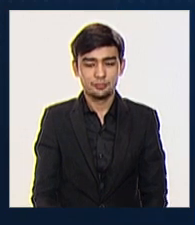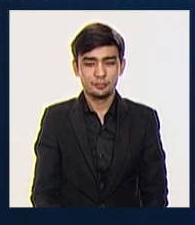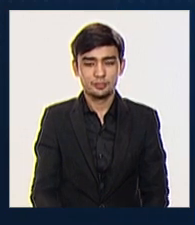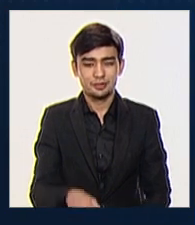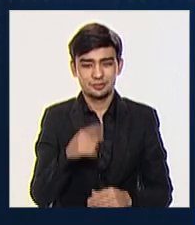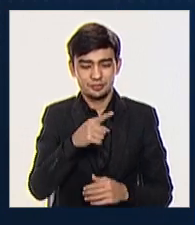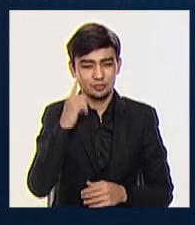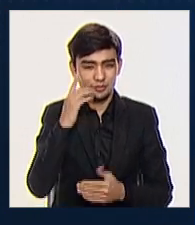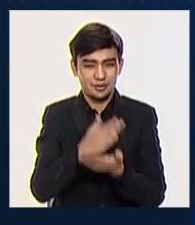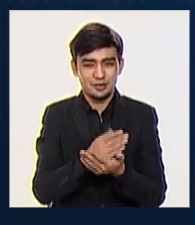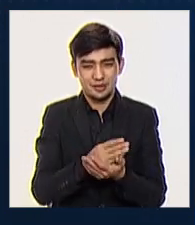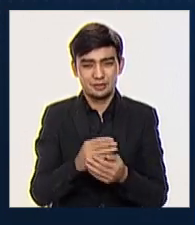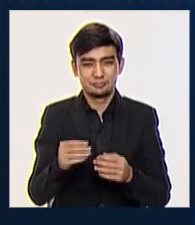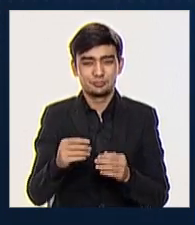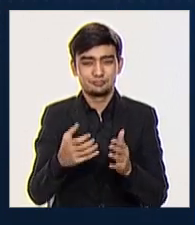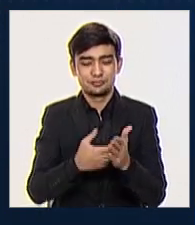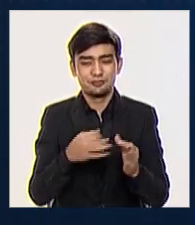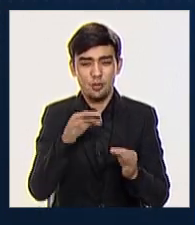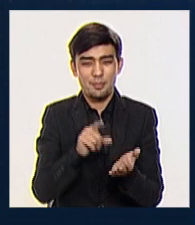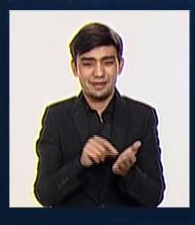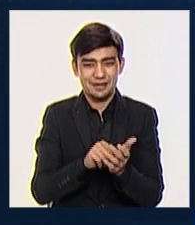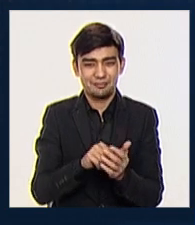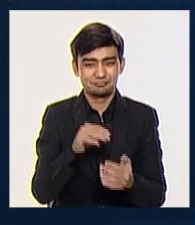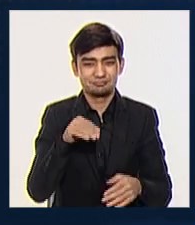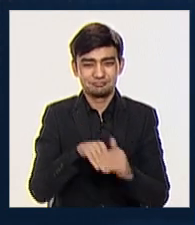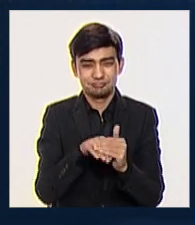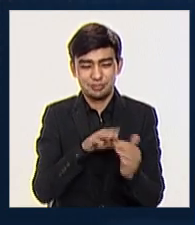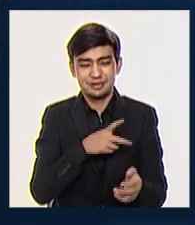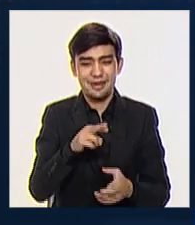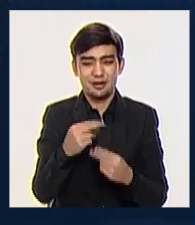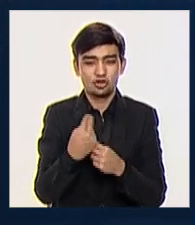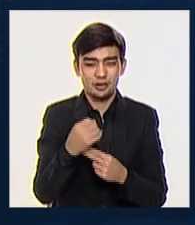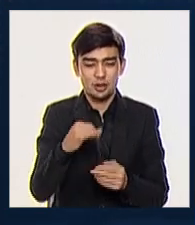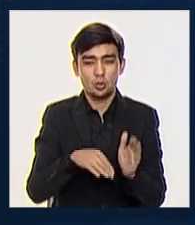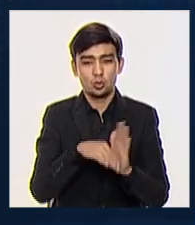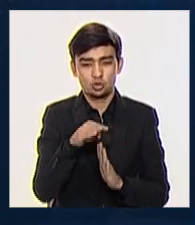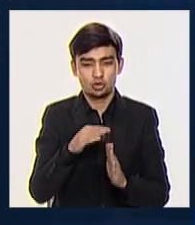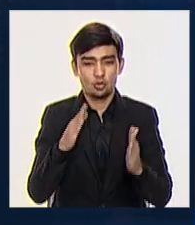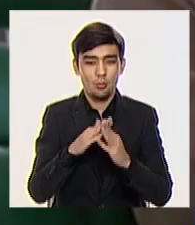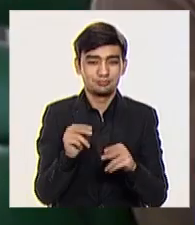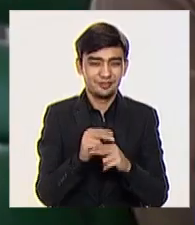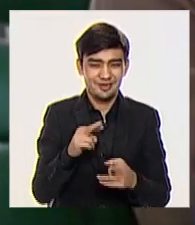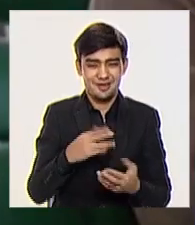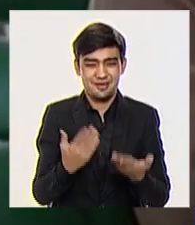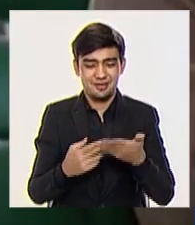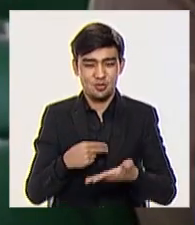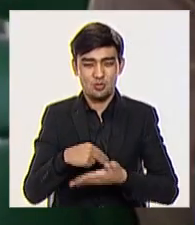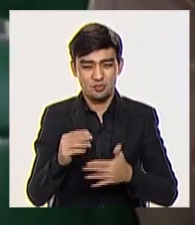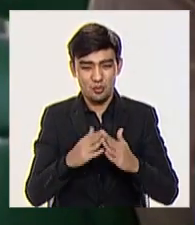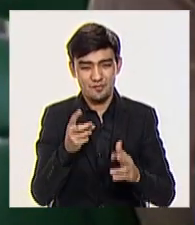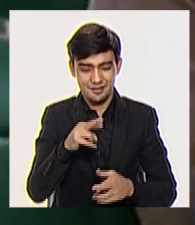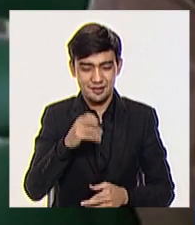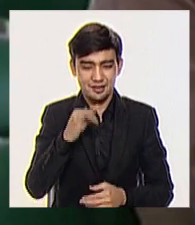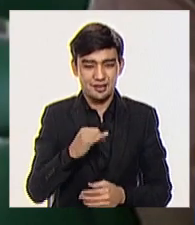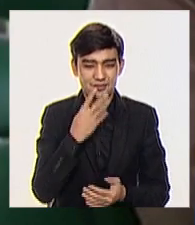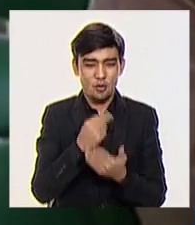Пожалуй, это досрочное изъятие пенсионных накоплений для лечения и улучшения жилищных условий. Ведь о собственных